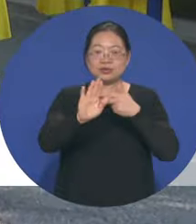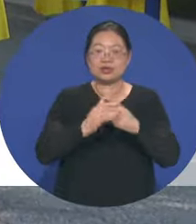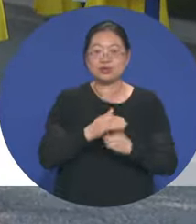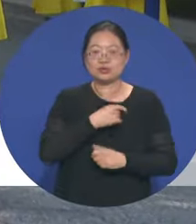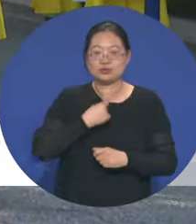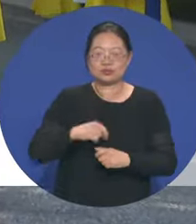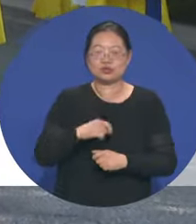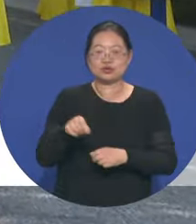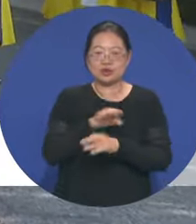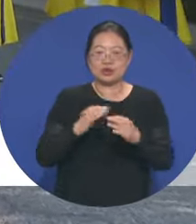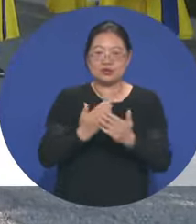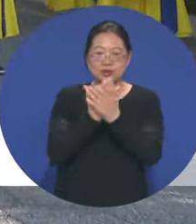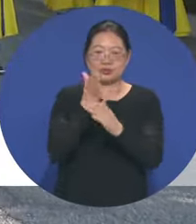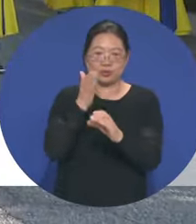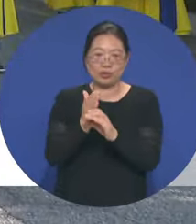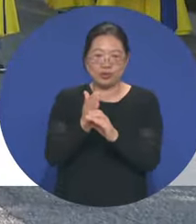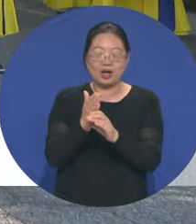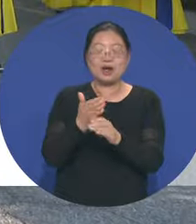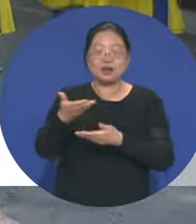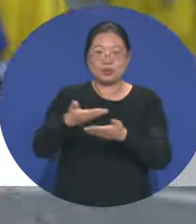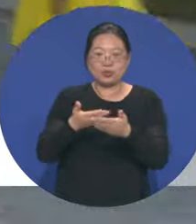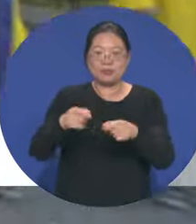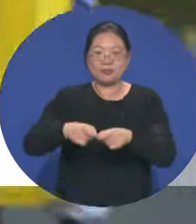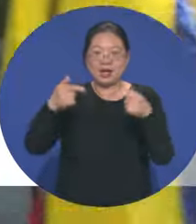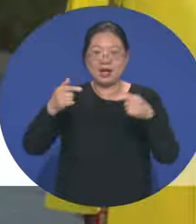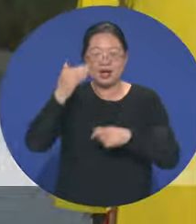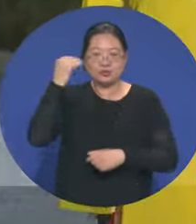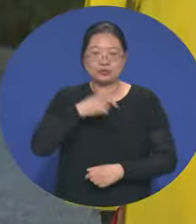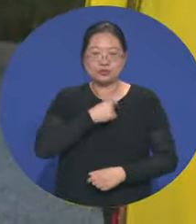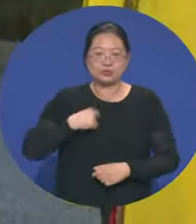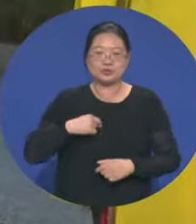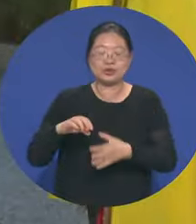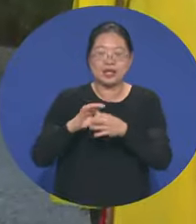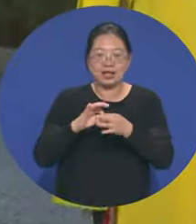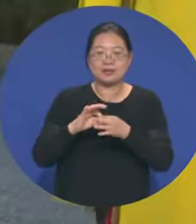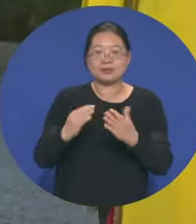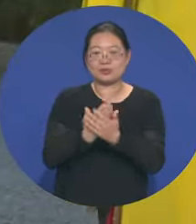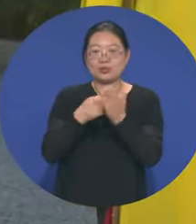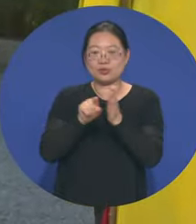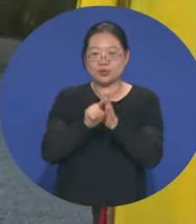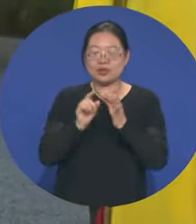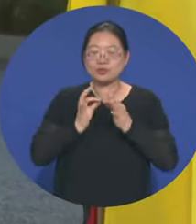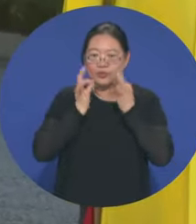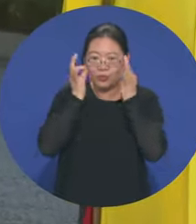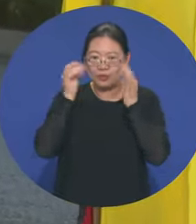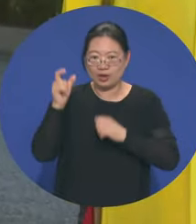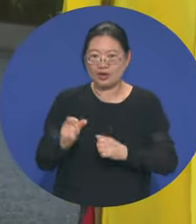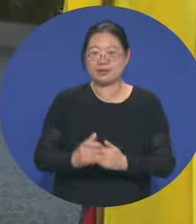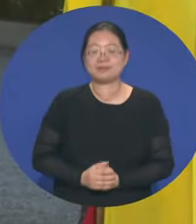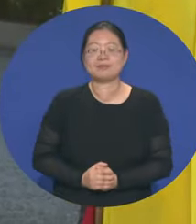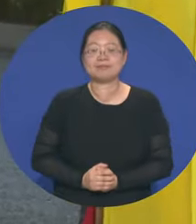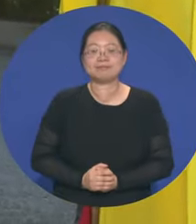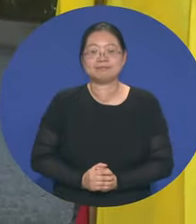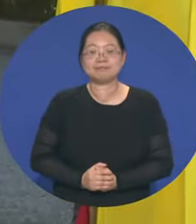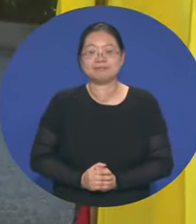거점 지역들과 신규 교류를 확대해 한중관계 발전을 위한 노력을 강화해 나간다는 계획입니다.